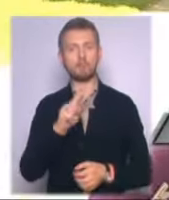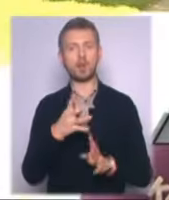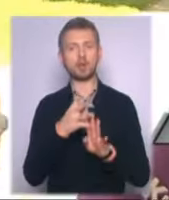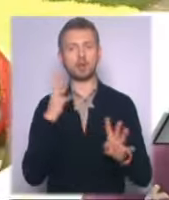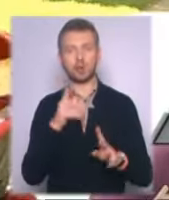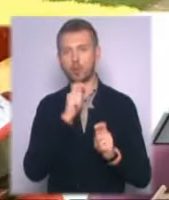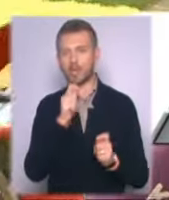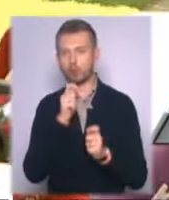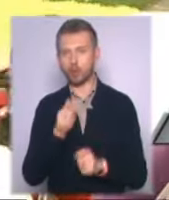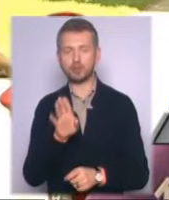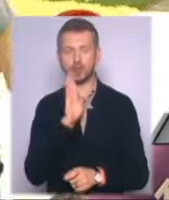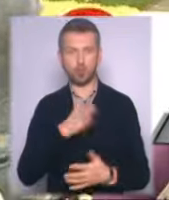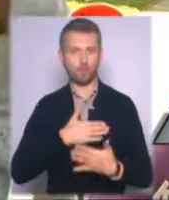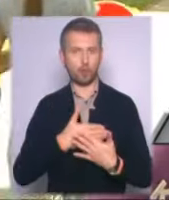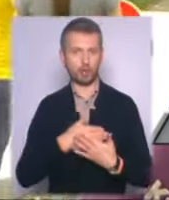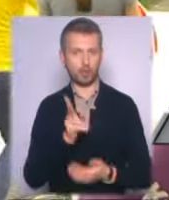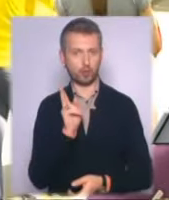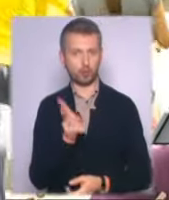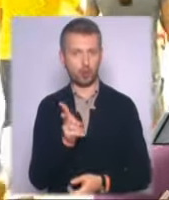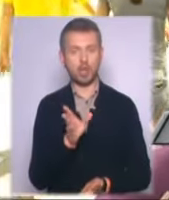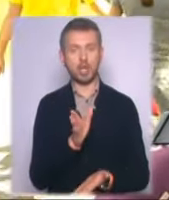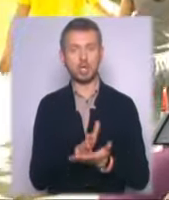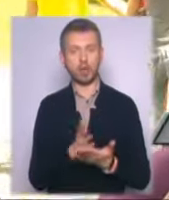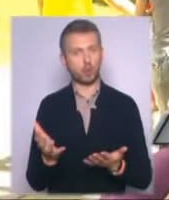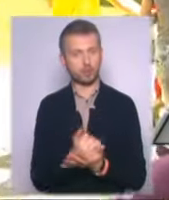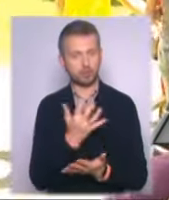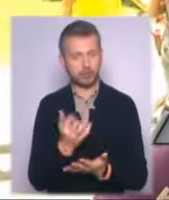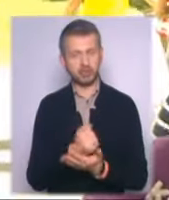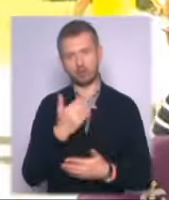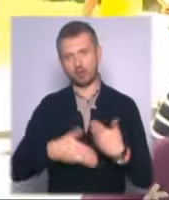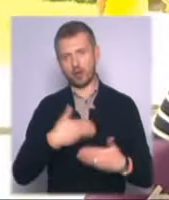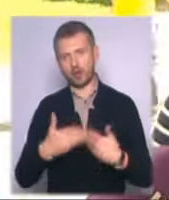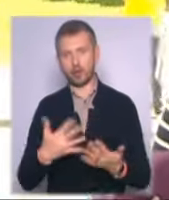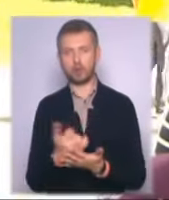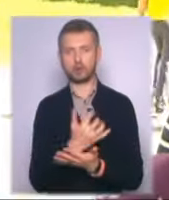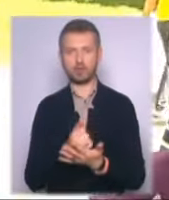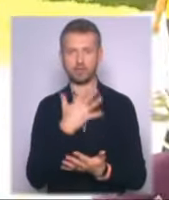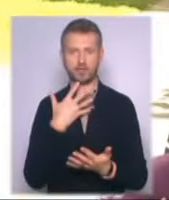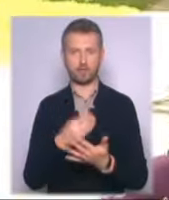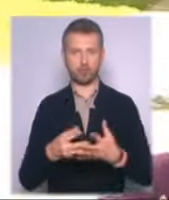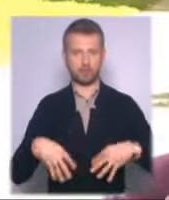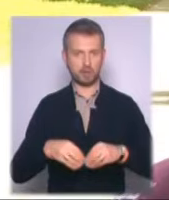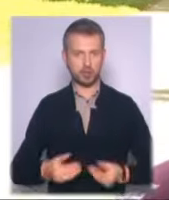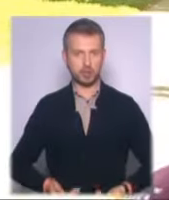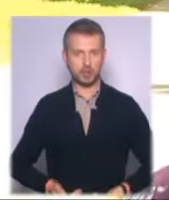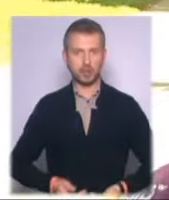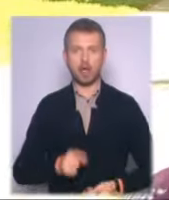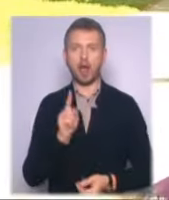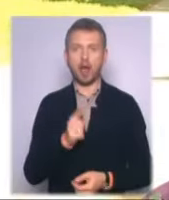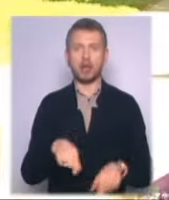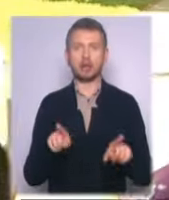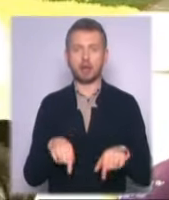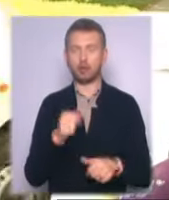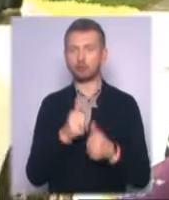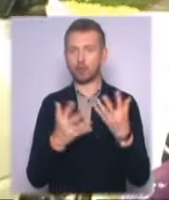нагороджуємо жінок-волонтерок, які є успішними в кар'єрі, успішні в своєму сімейному житті, але також